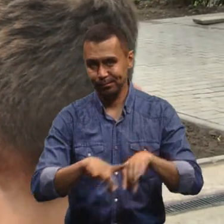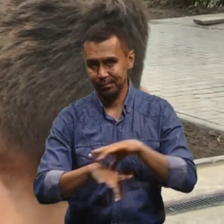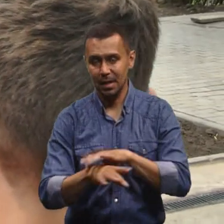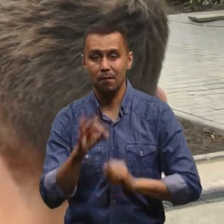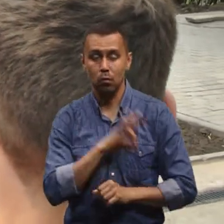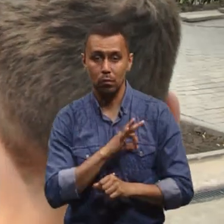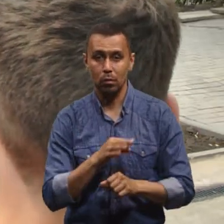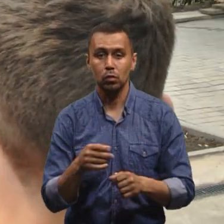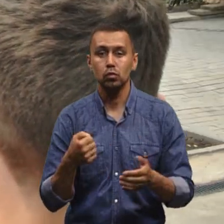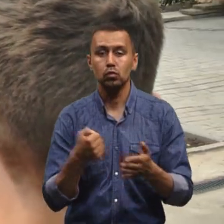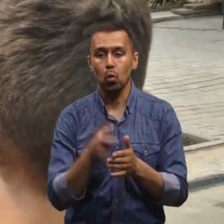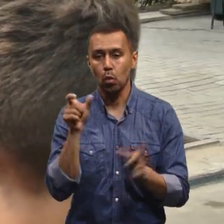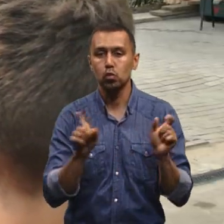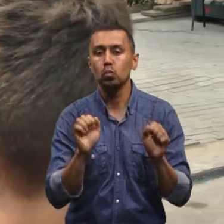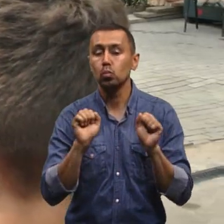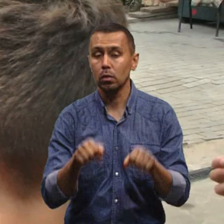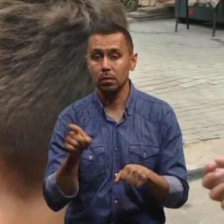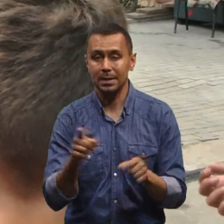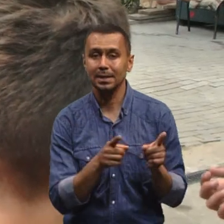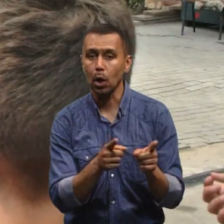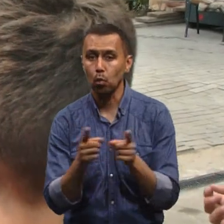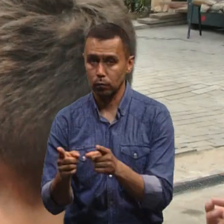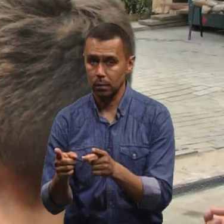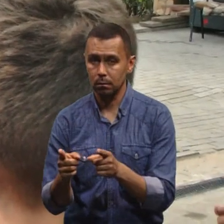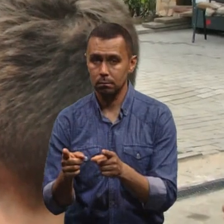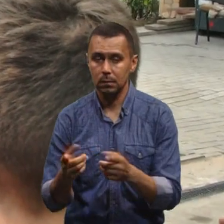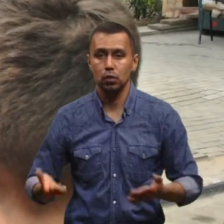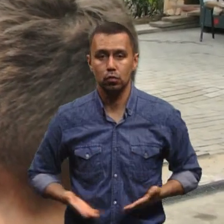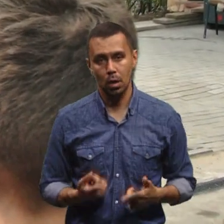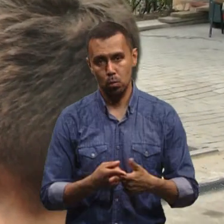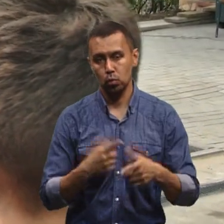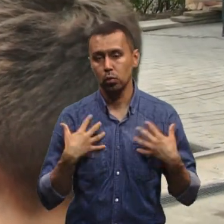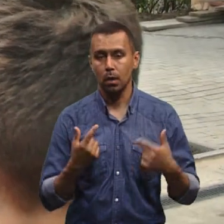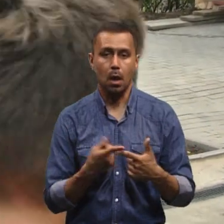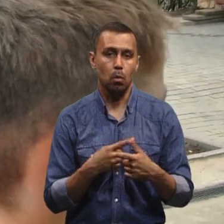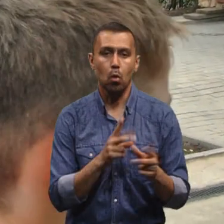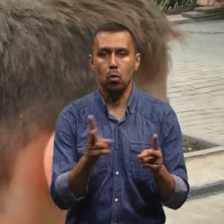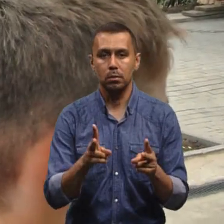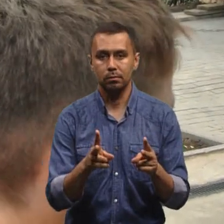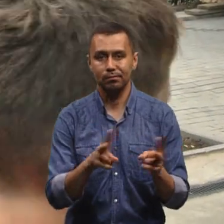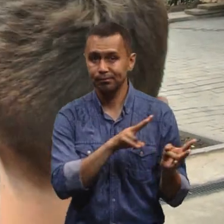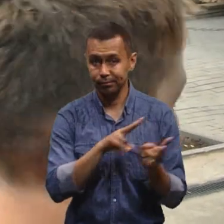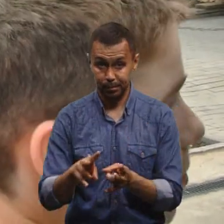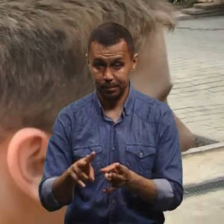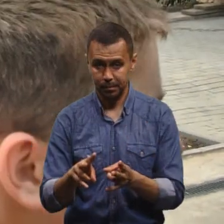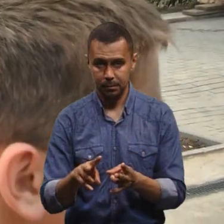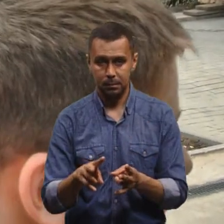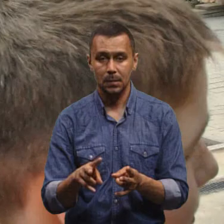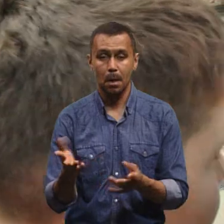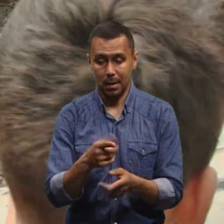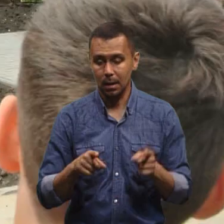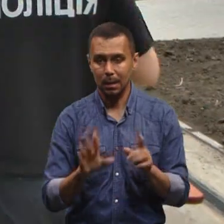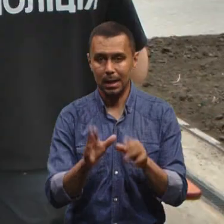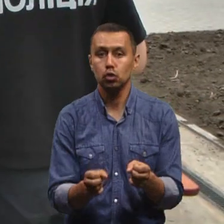використовуємо також до людей, що можуть загрожувати життю чи здоров'ю, чи комусь нашкодити. Так, тобто затримуємо